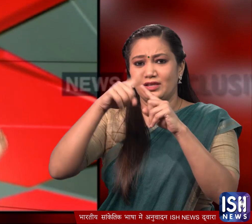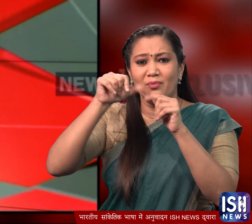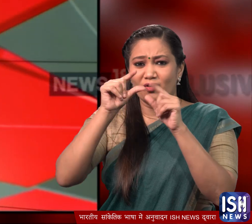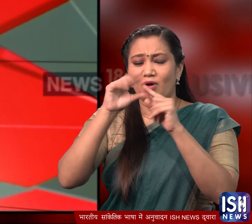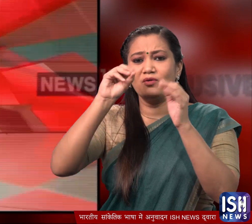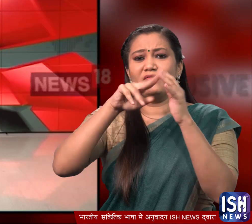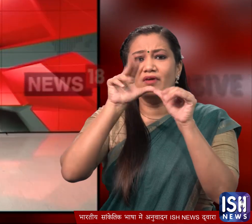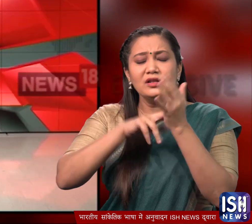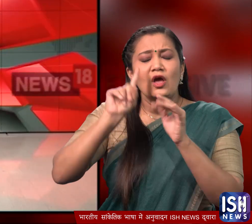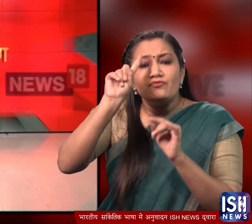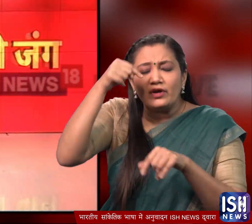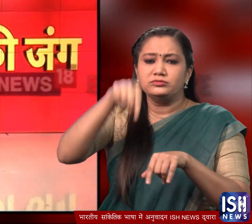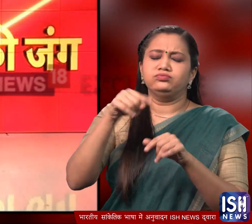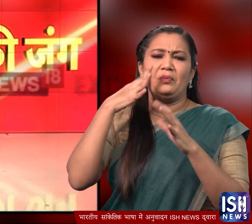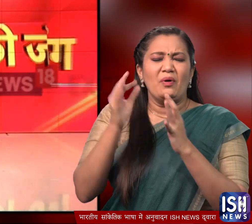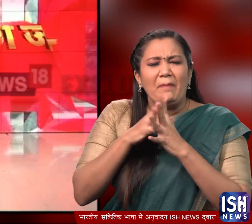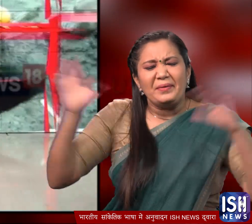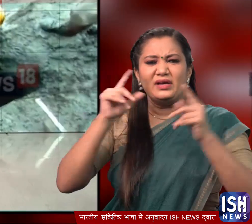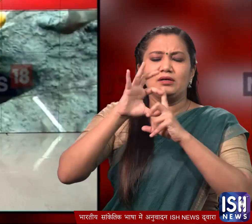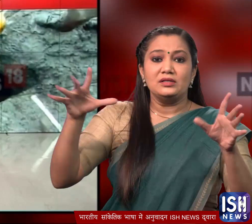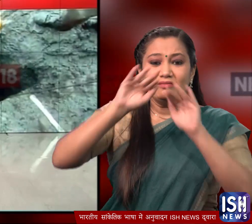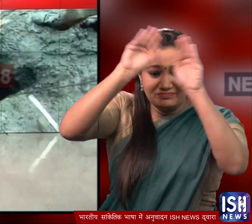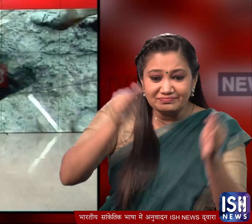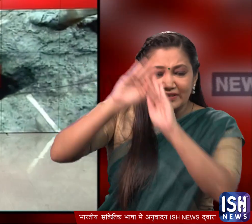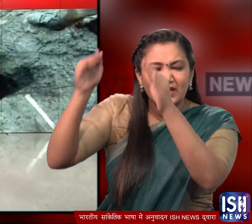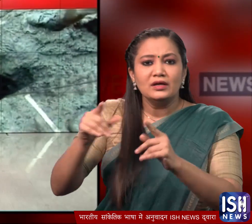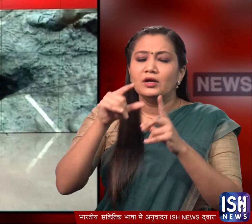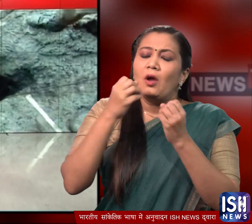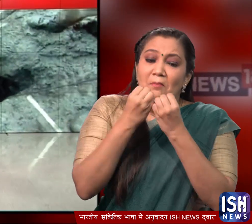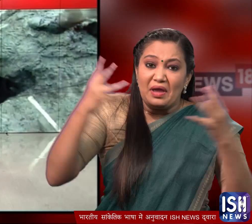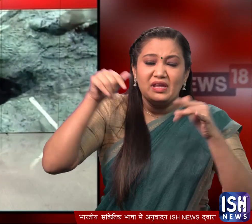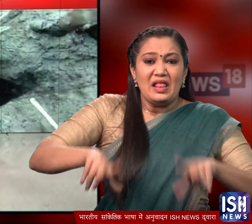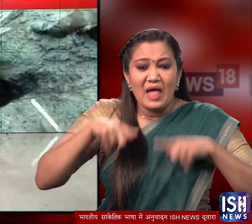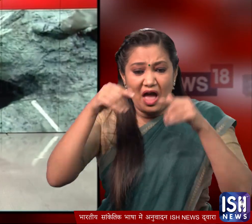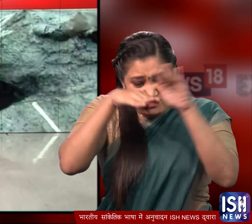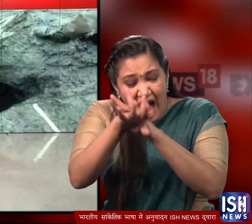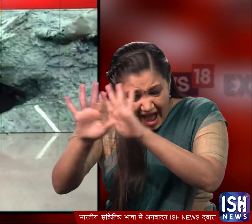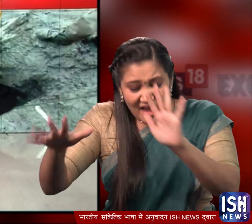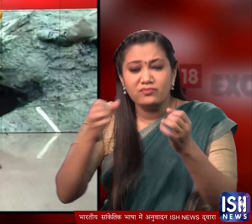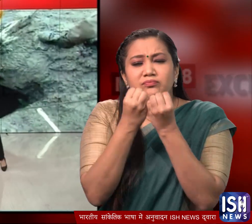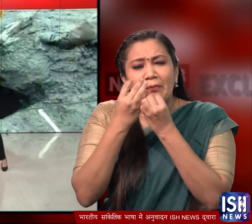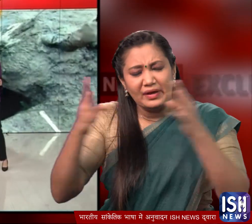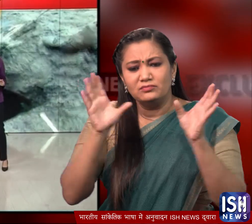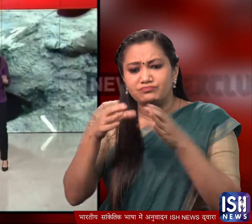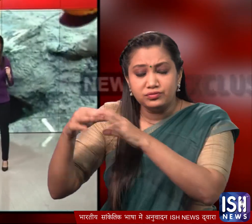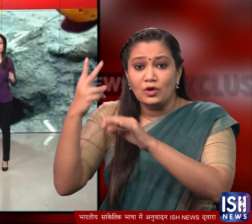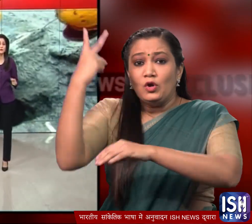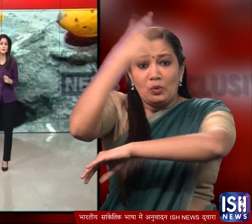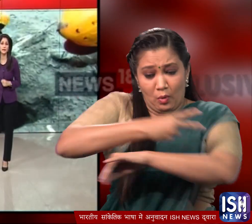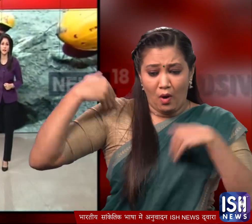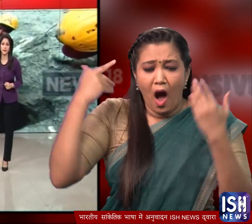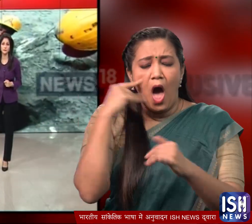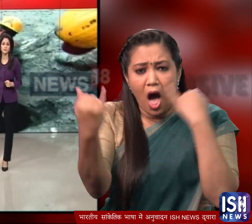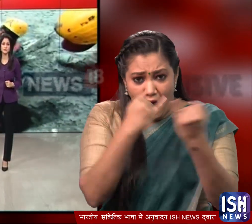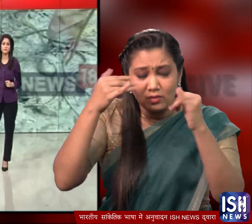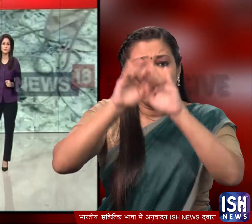रविवार को आई आपदा का सबसे बड़ा शिकार बना। तपोवन में बनी सुरंगों में जिंदगी की तलाश में देश की कई एजेंसियां पिछले 2 दिन